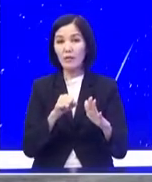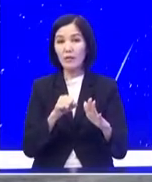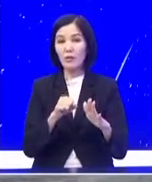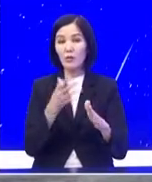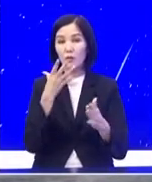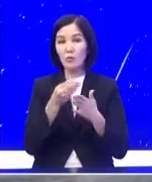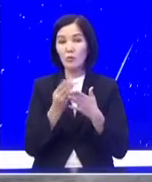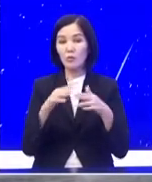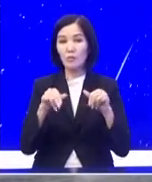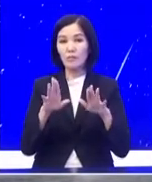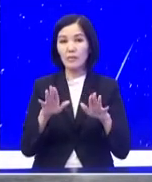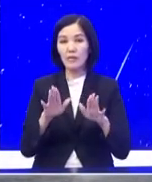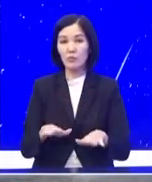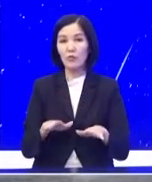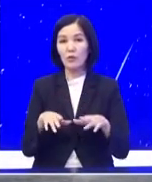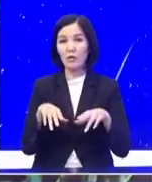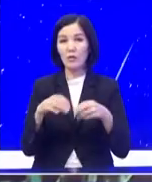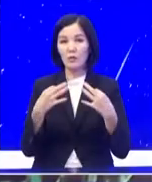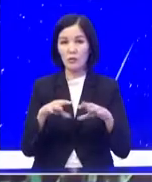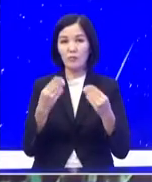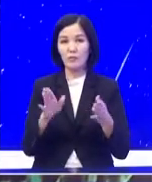ғана өткізуге рұқсат етіледі.